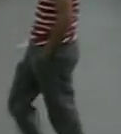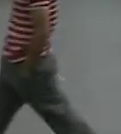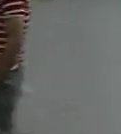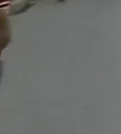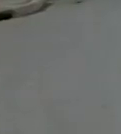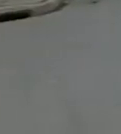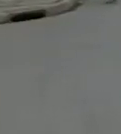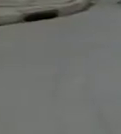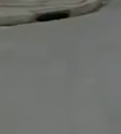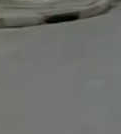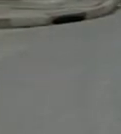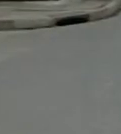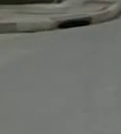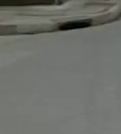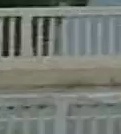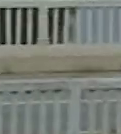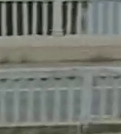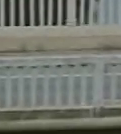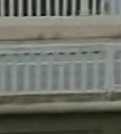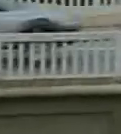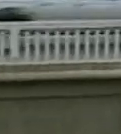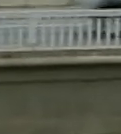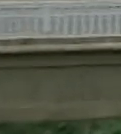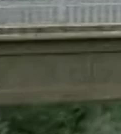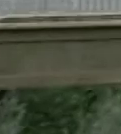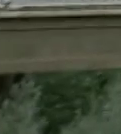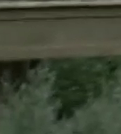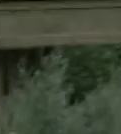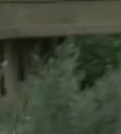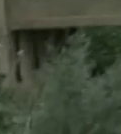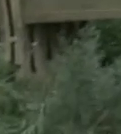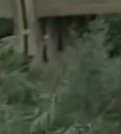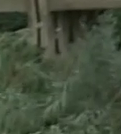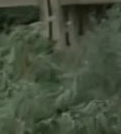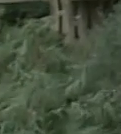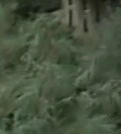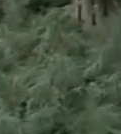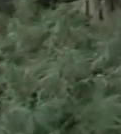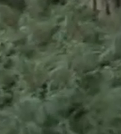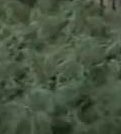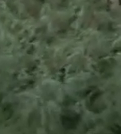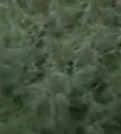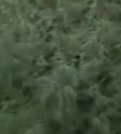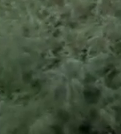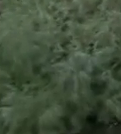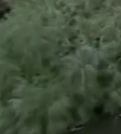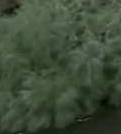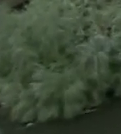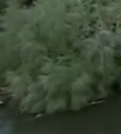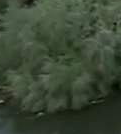تيبازا الساحلية، بلدية دواودة. تقع المدينة غرب العاصمة على ضفاف نهر